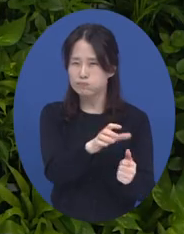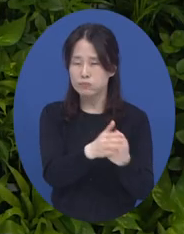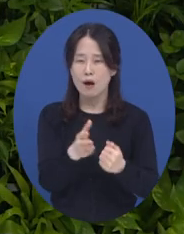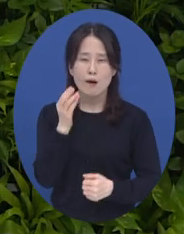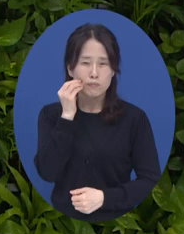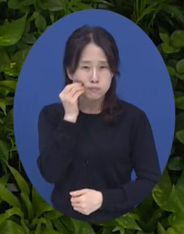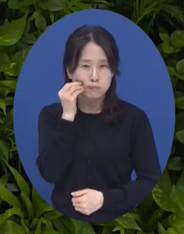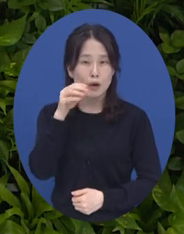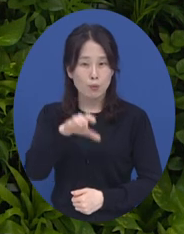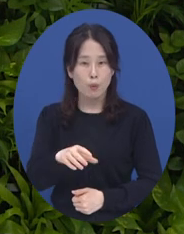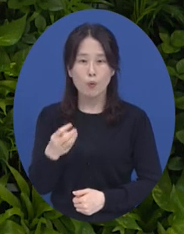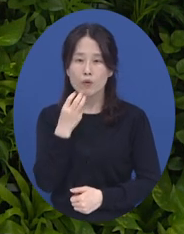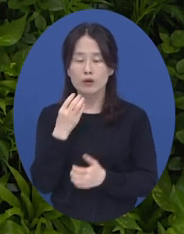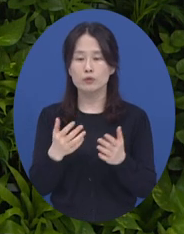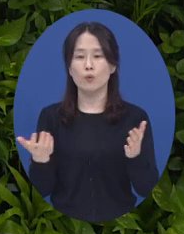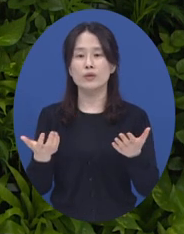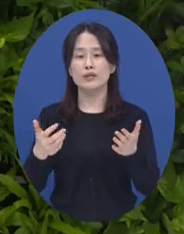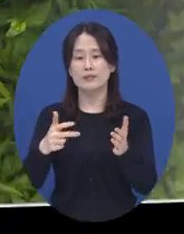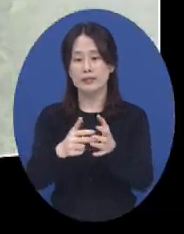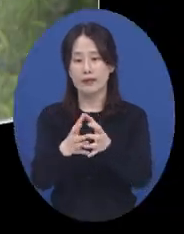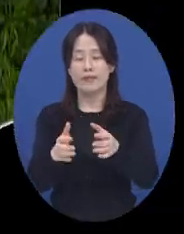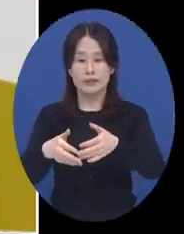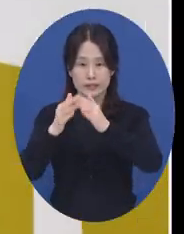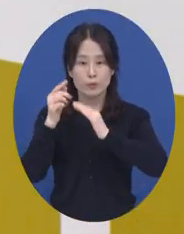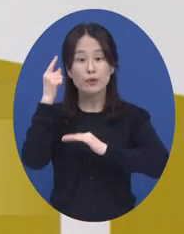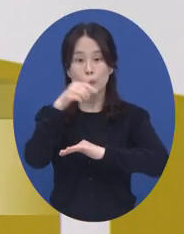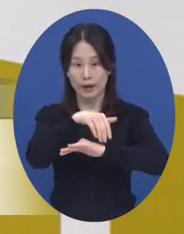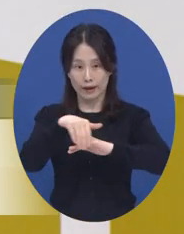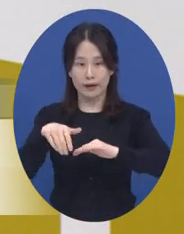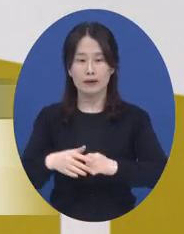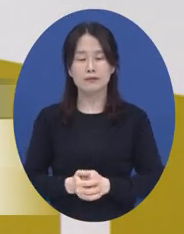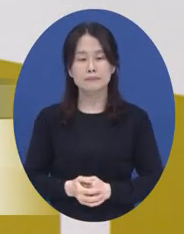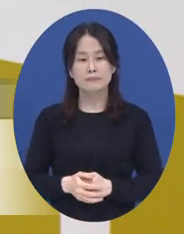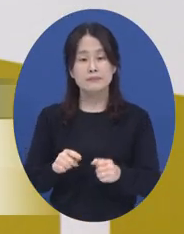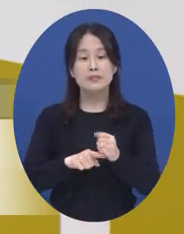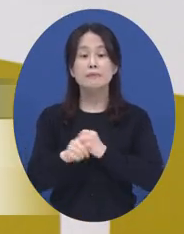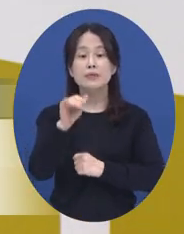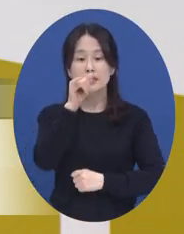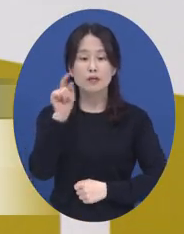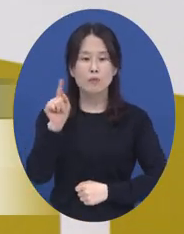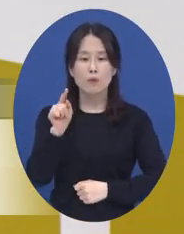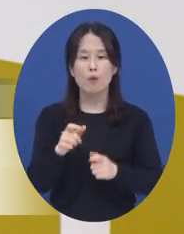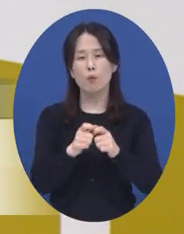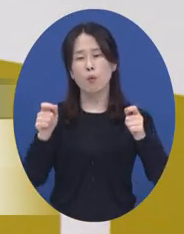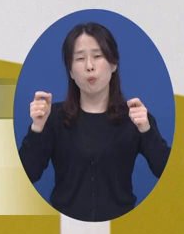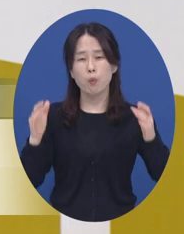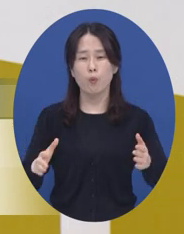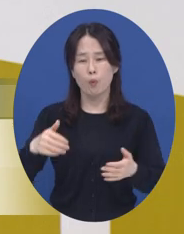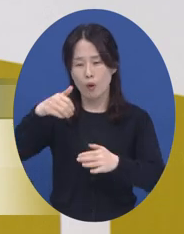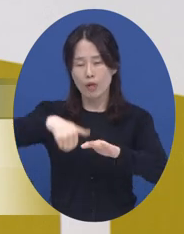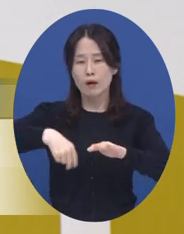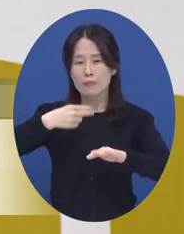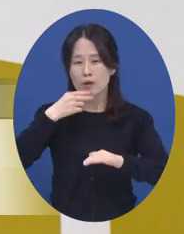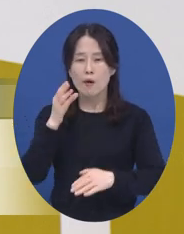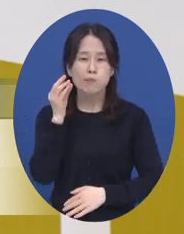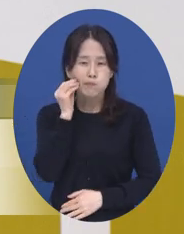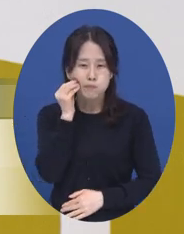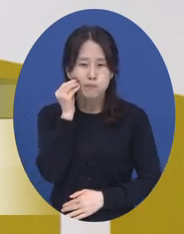이곳에 경기도 일자리재단이 들어섭니다. 장기간 미개발로 방치되어